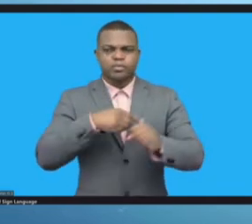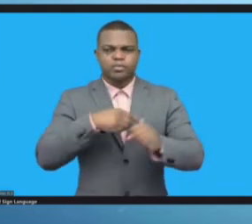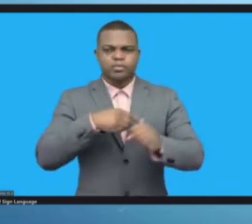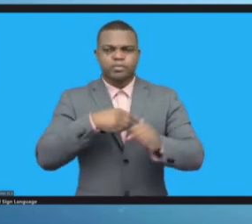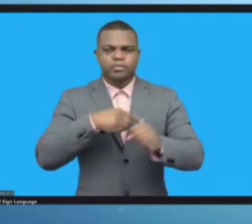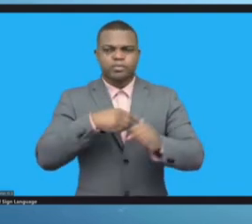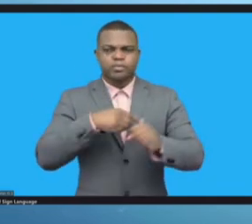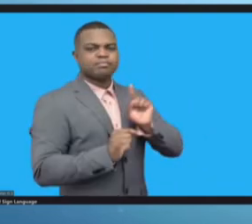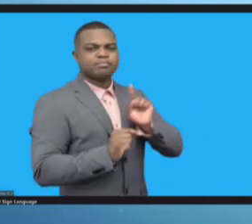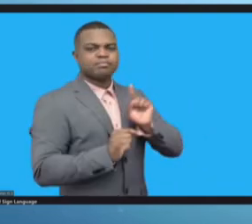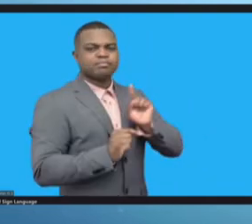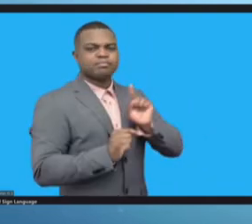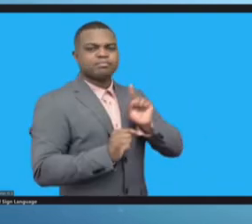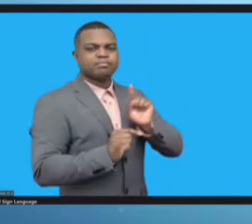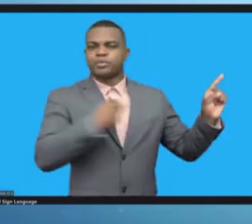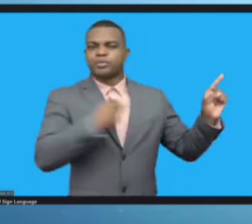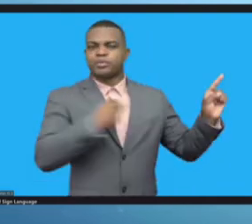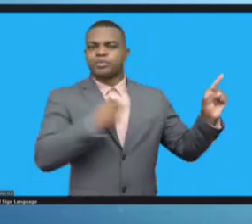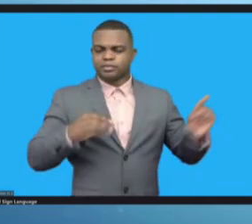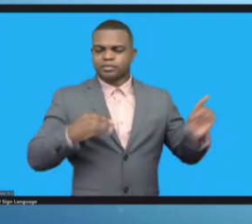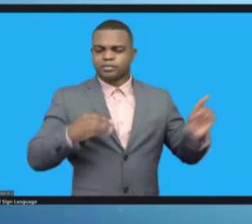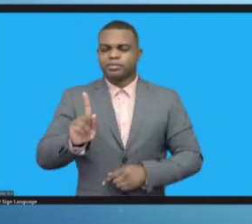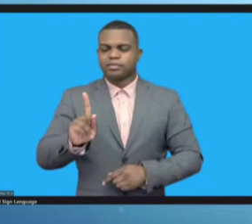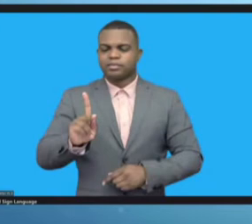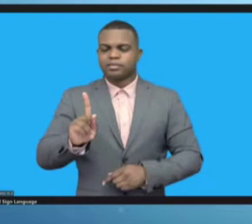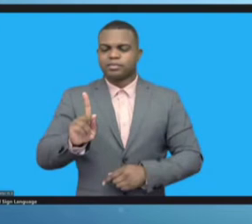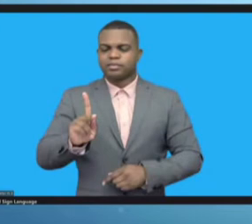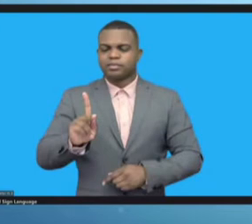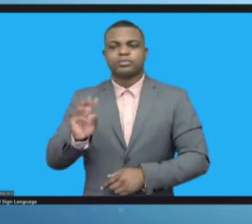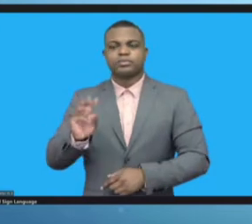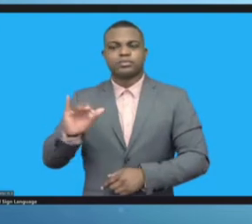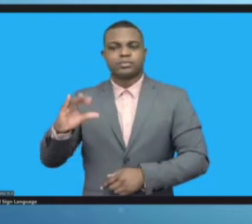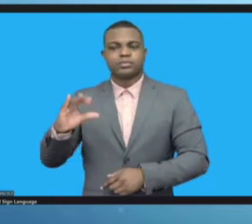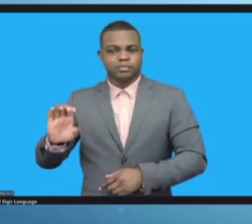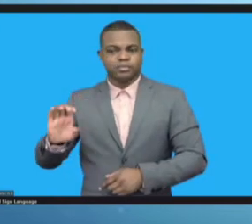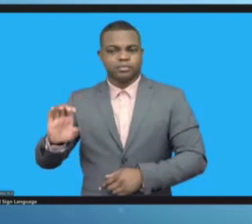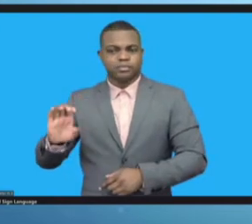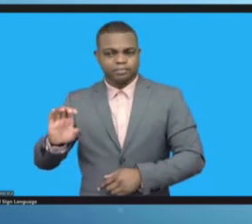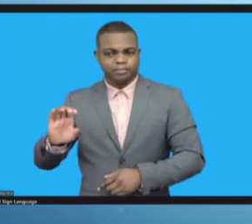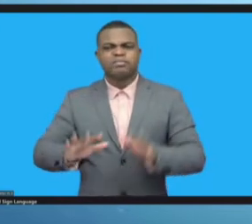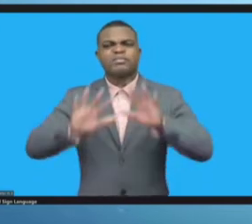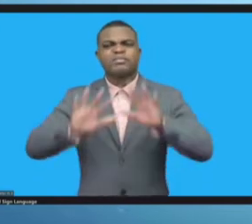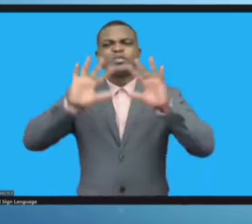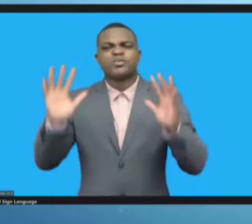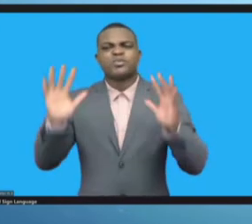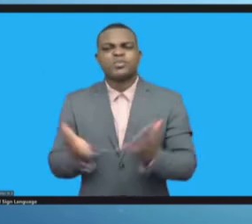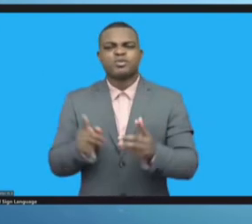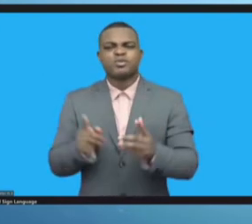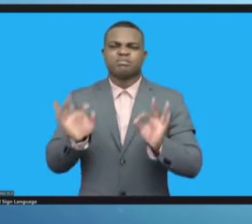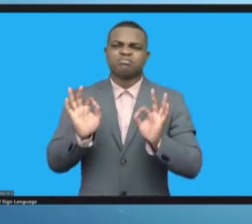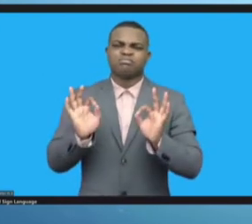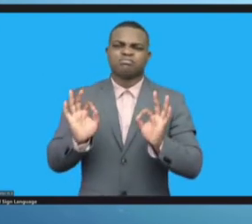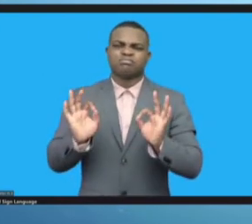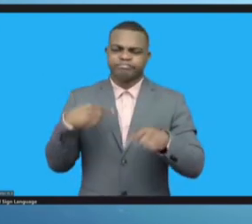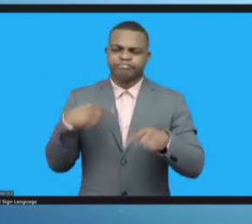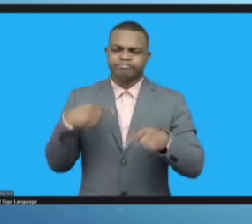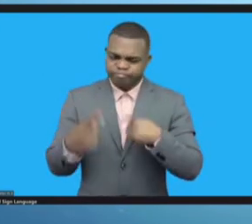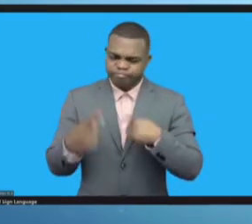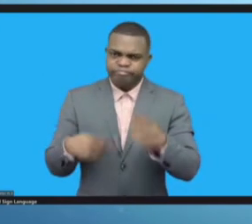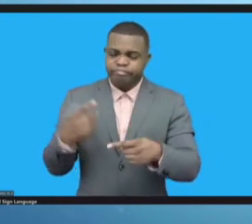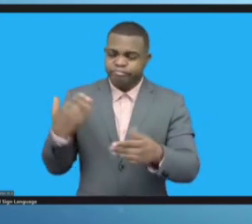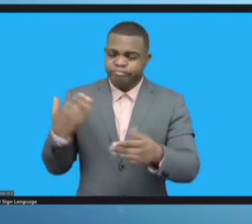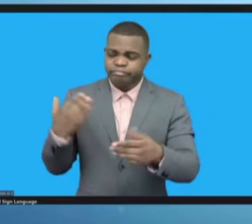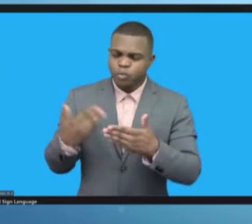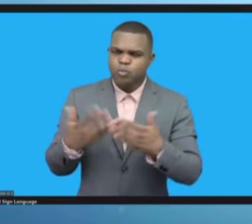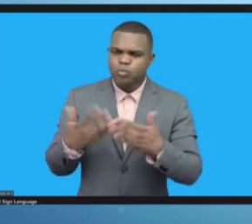crise mondiale la plus récente, les changements climatiques, la pandémie COVID-19, ainsi que les effets dominos de la guerre en